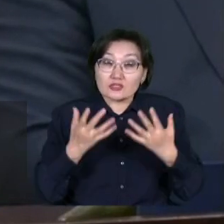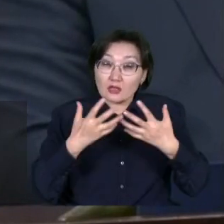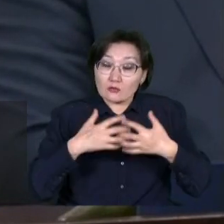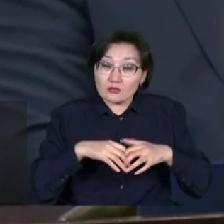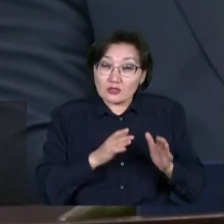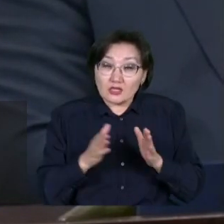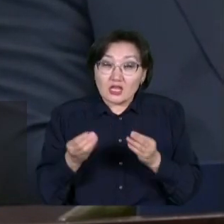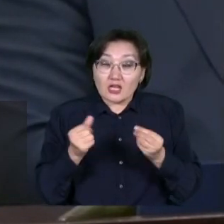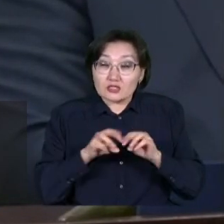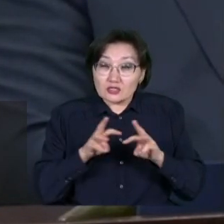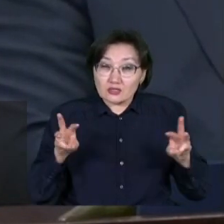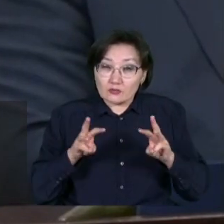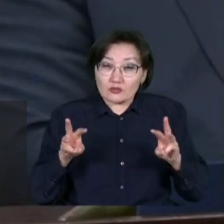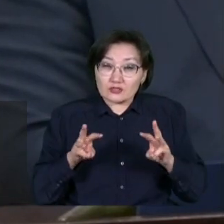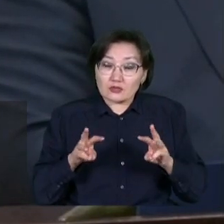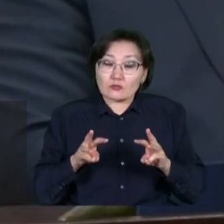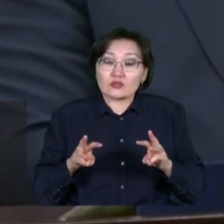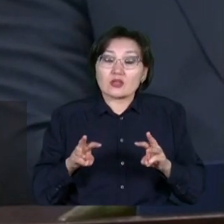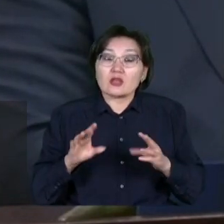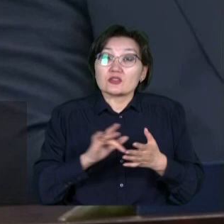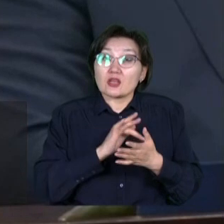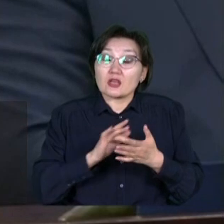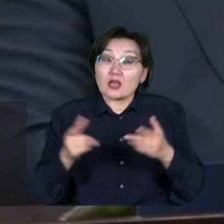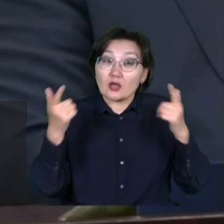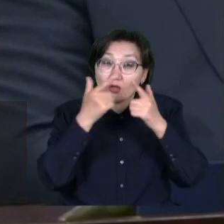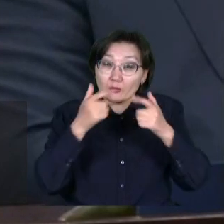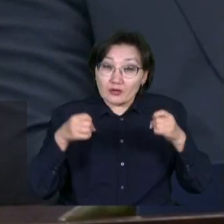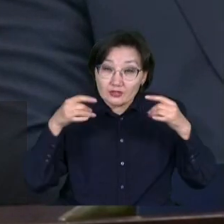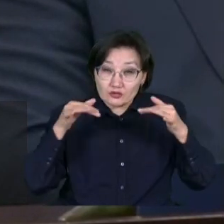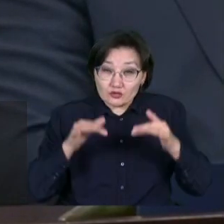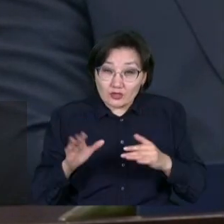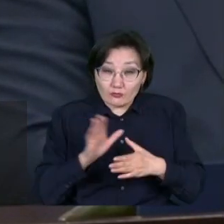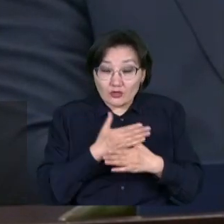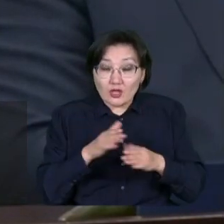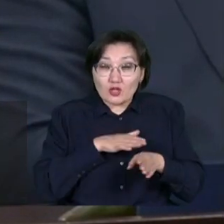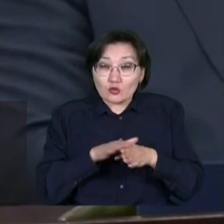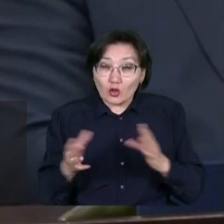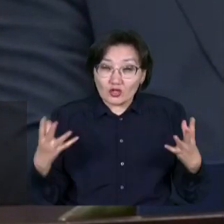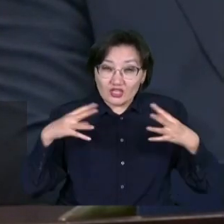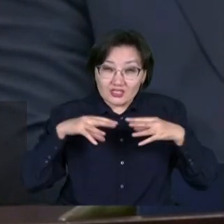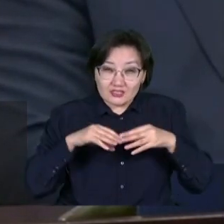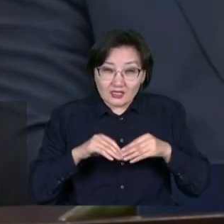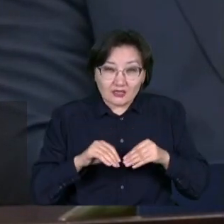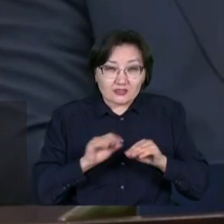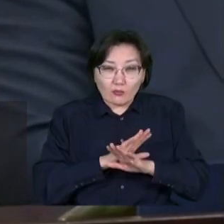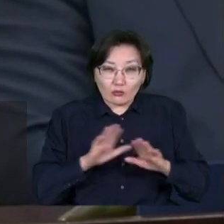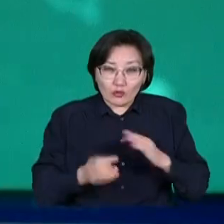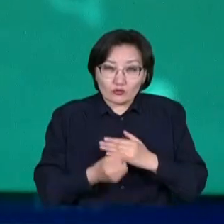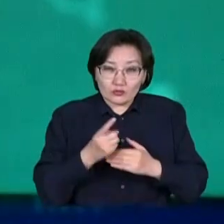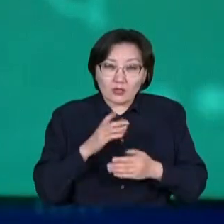қаржы министрлігінің қазынашылық ақпараттық жүйесінің арасында толық интеграцияның болмауынан туындаған анықталып отыр.